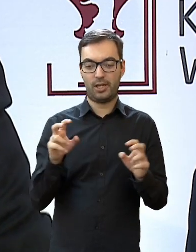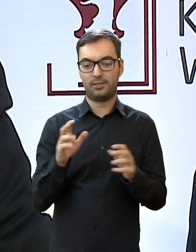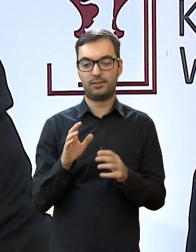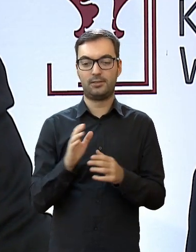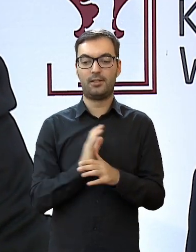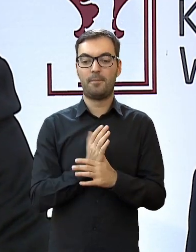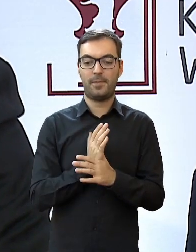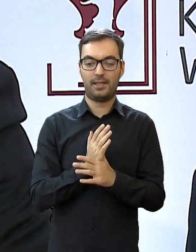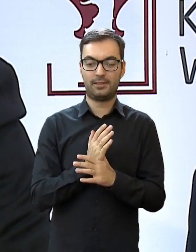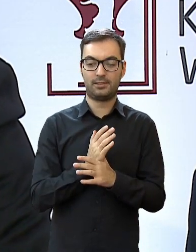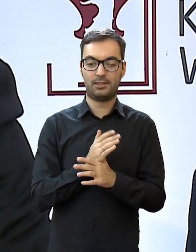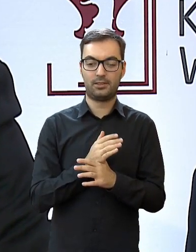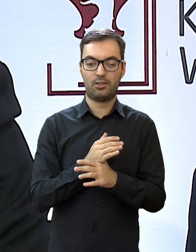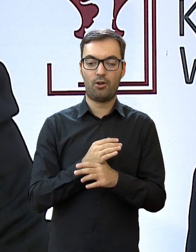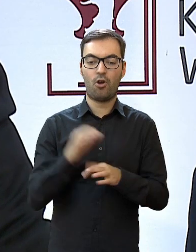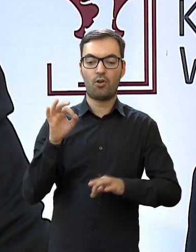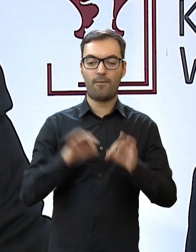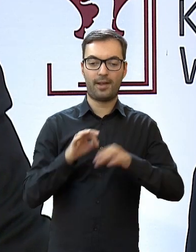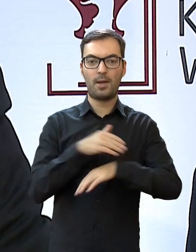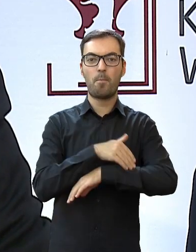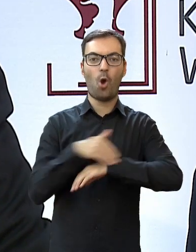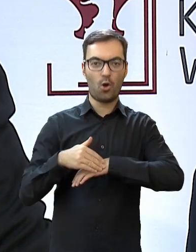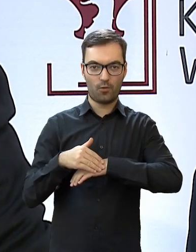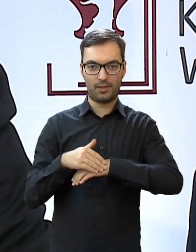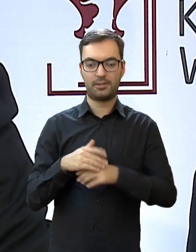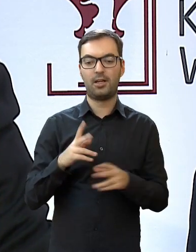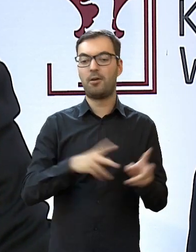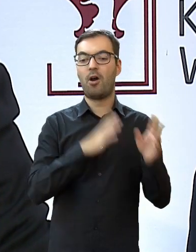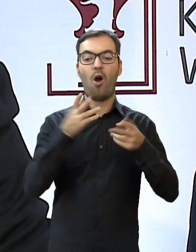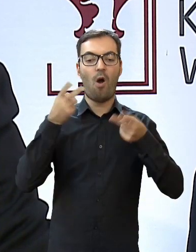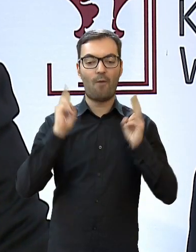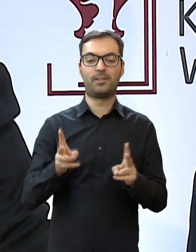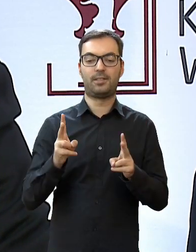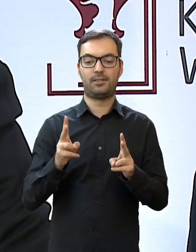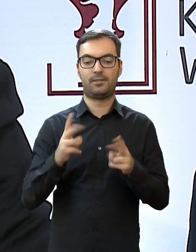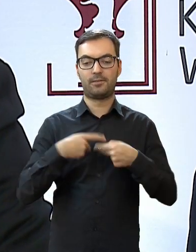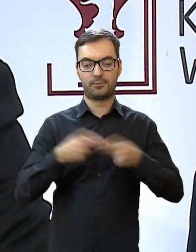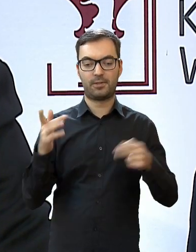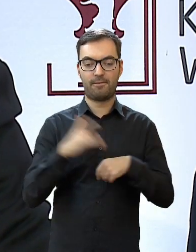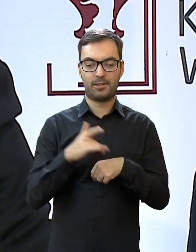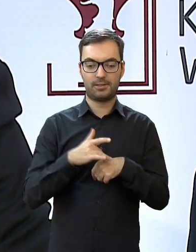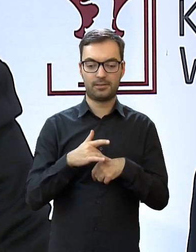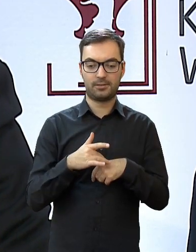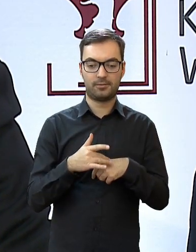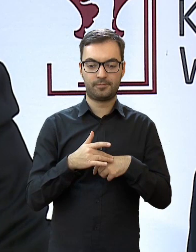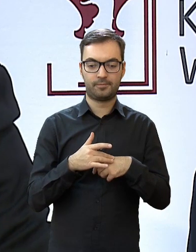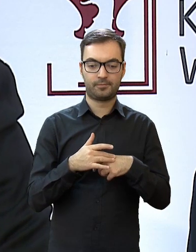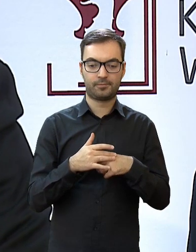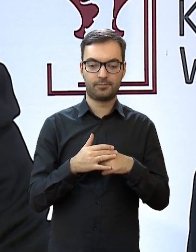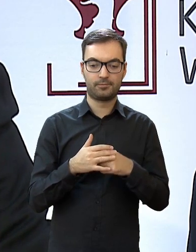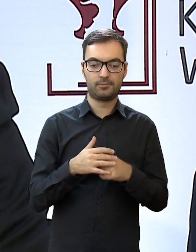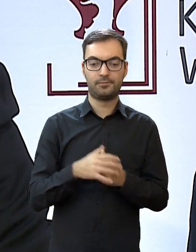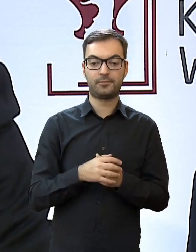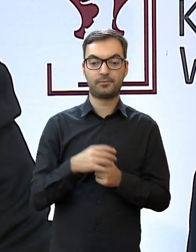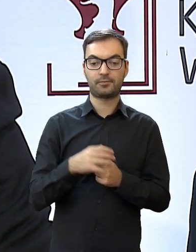konferencją progową, a później już w ogłoszeniu oficjalnych wyników wyborów, wyników